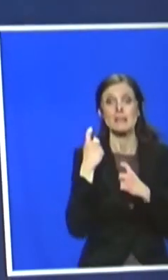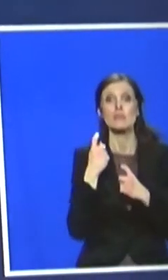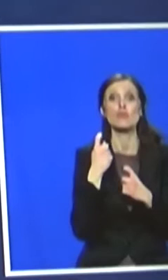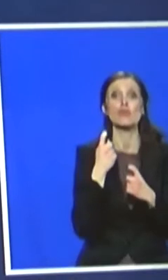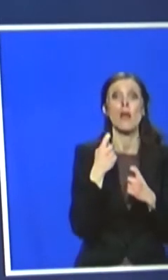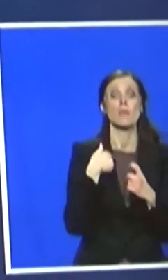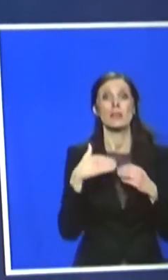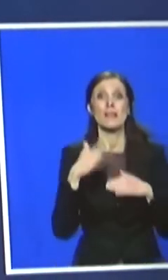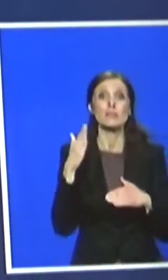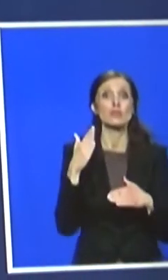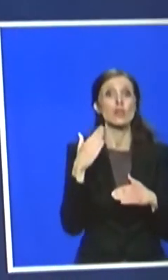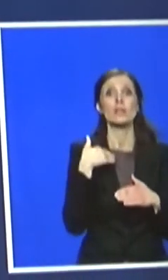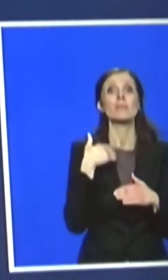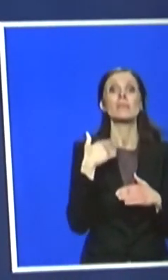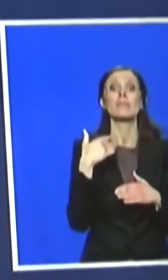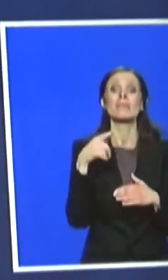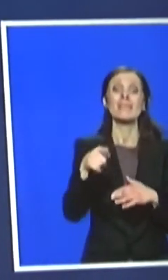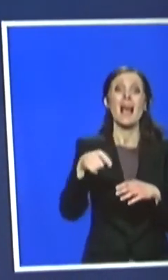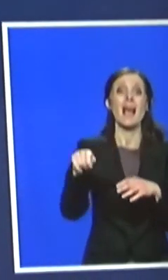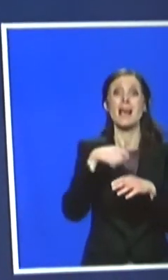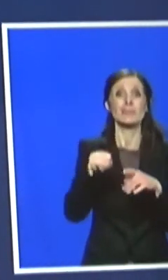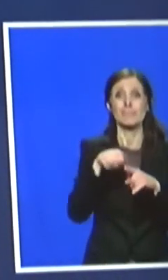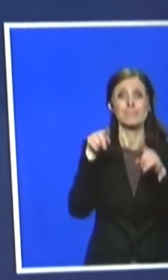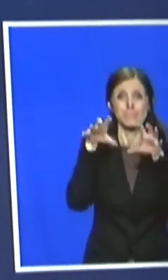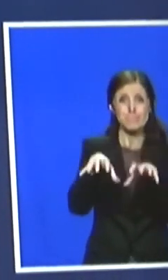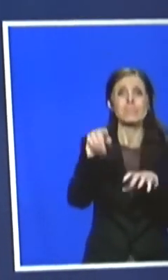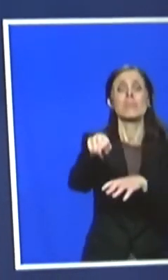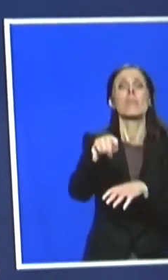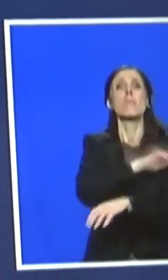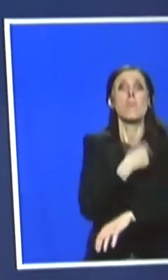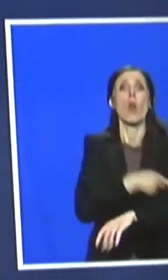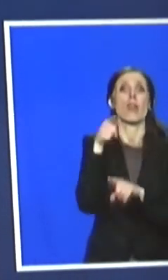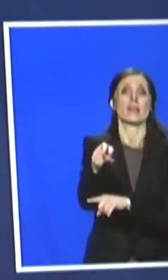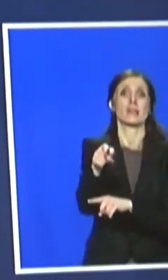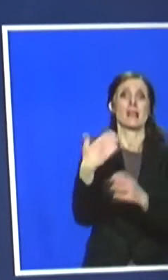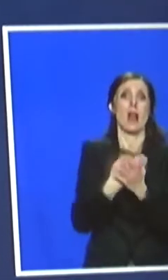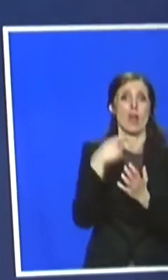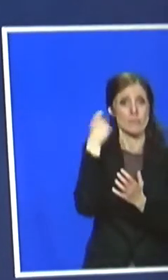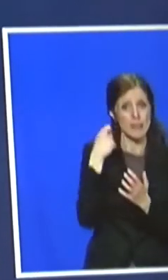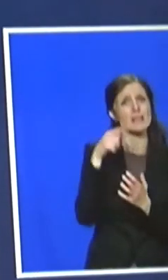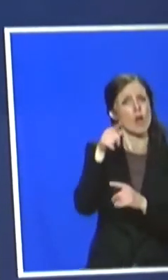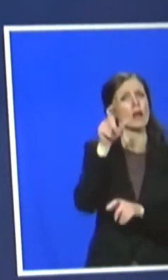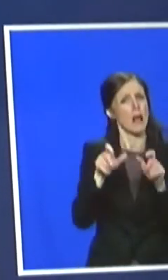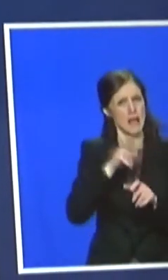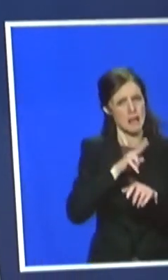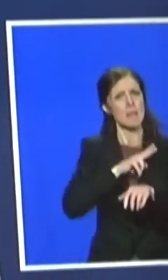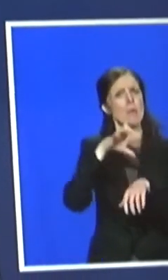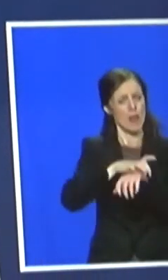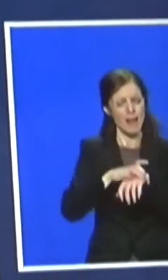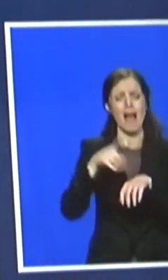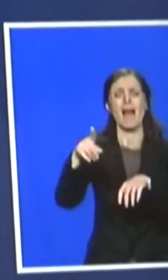tome da se u potpunosti osposobi bolnice koja će biti tamo formirana. Ne samo sa kadrom koji je tamo na raspolaganju i